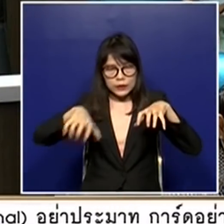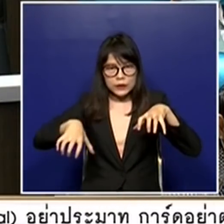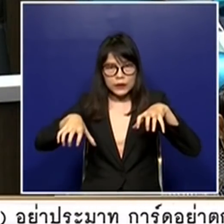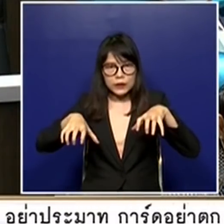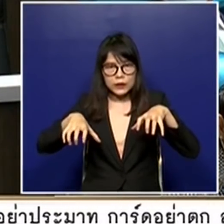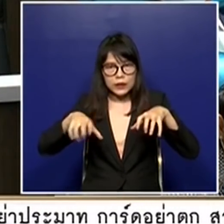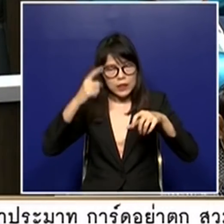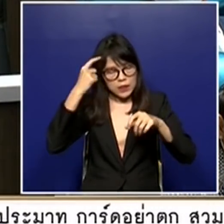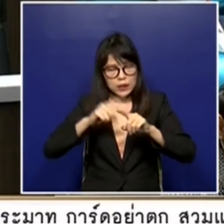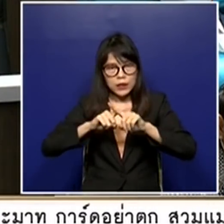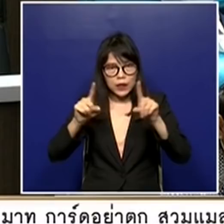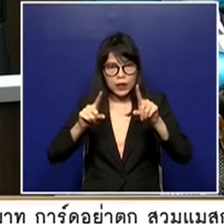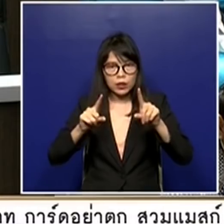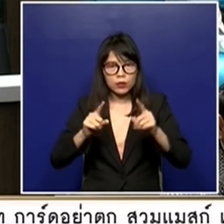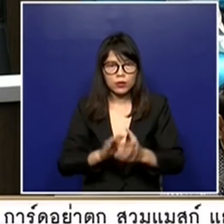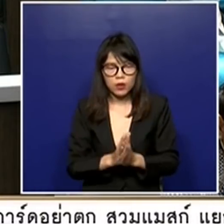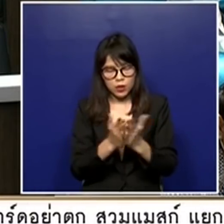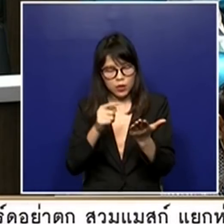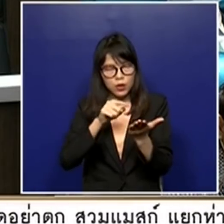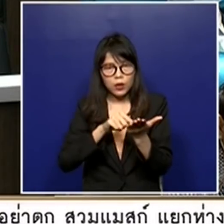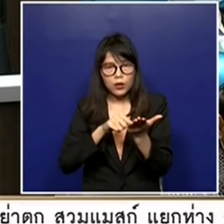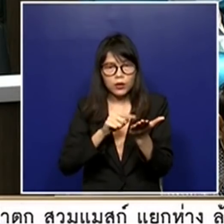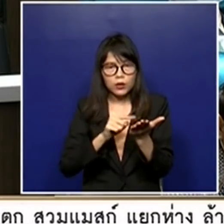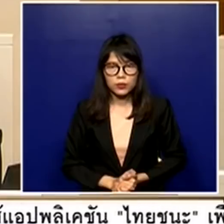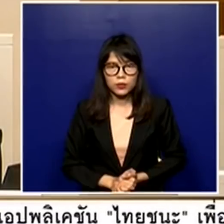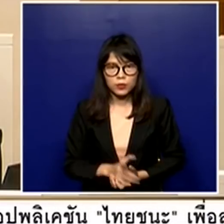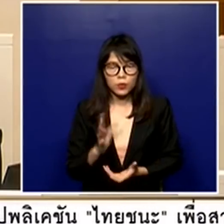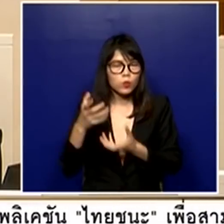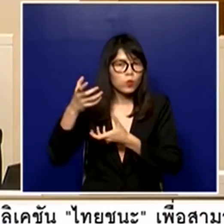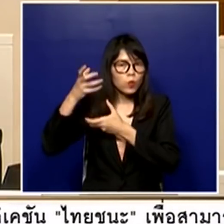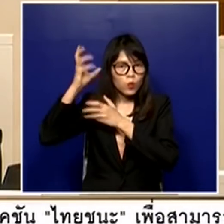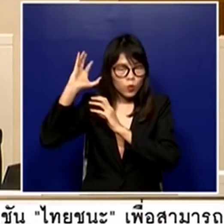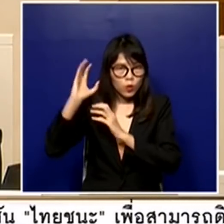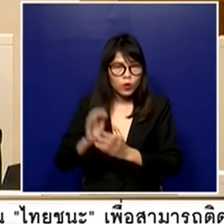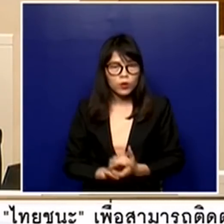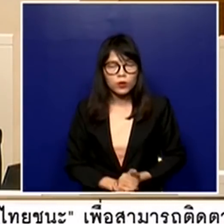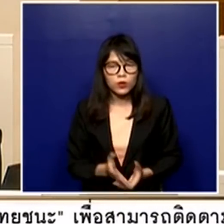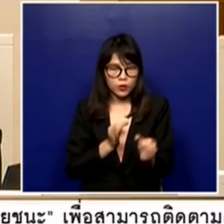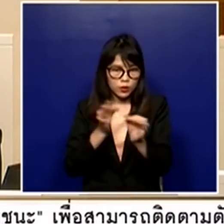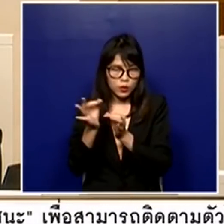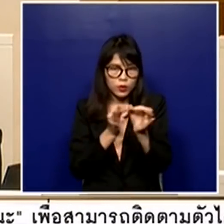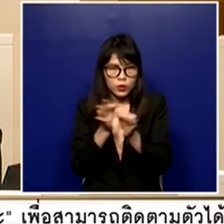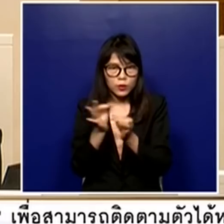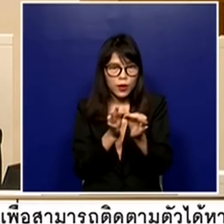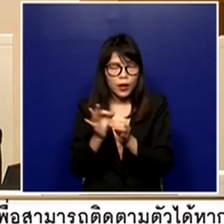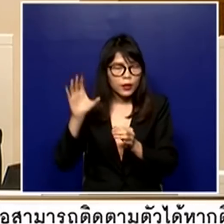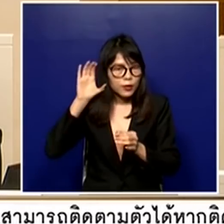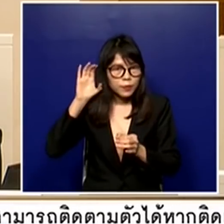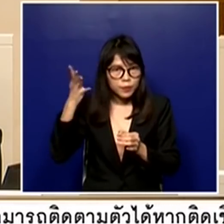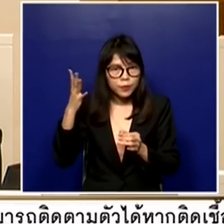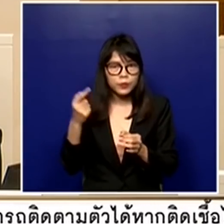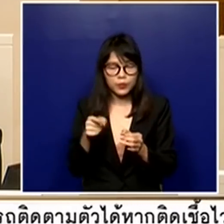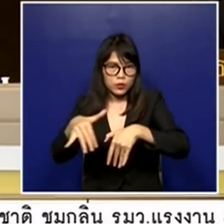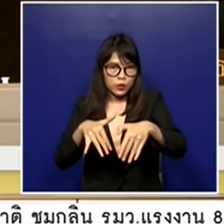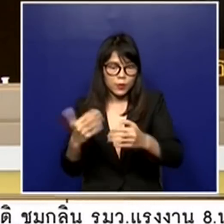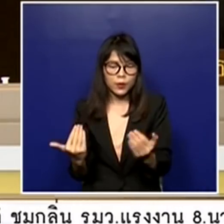จนจาคะมากนะครับคุณปรินาไกรคุปนะคุณไพบูลย์นี่ถ้าเกิดว่าเห็นภาพคุณไพบูลย์ตอนนี้นะครับณตอนนั้นเองเนี่ยคือว่า